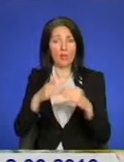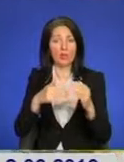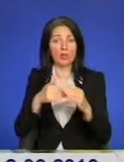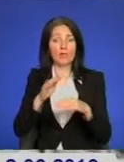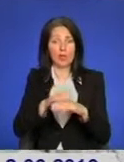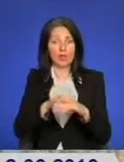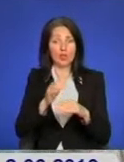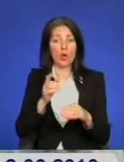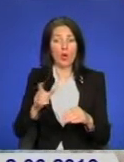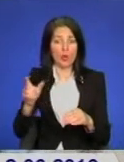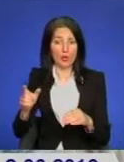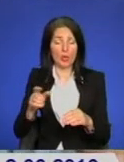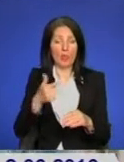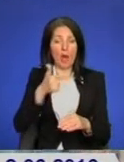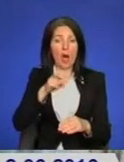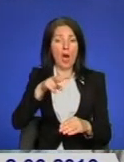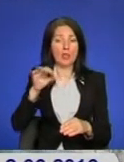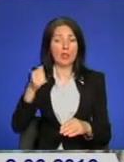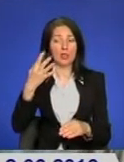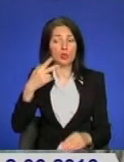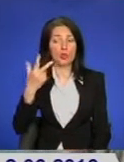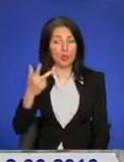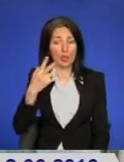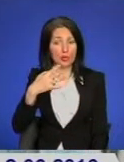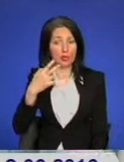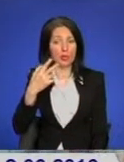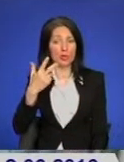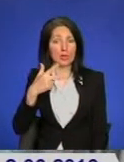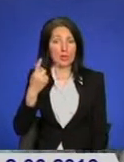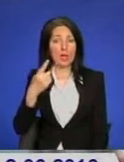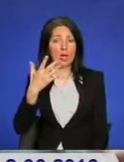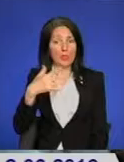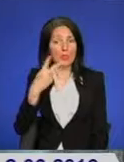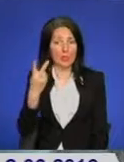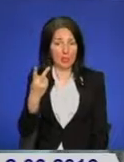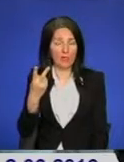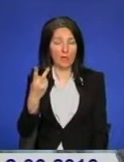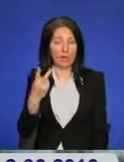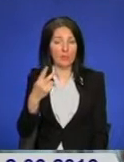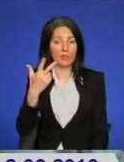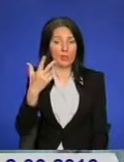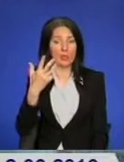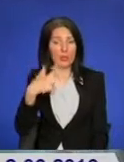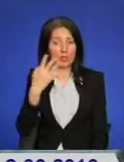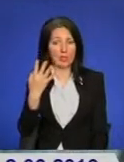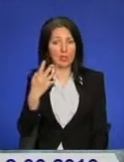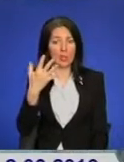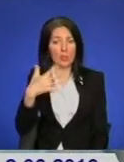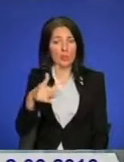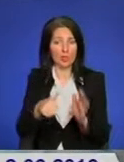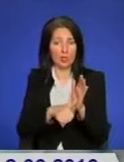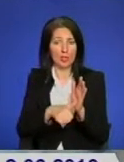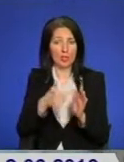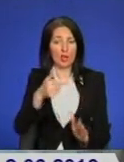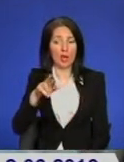Галицька 43, 41, 39, 37, Галицька 52, Галицька 54, Галицька 56.